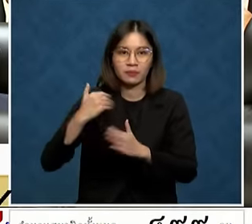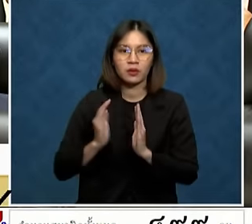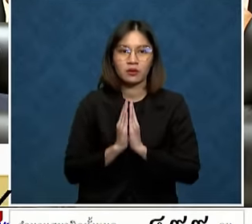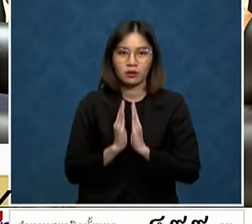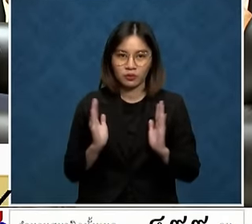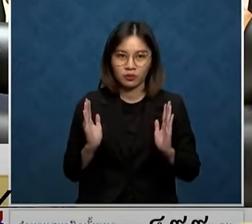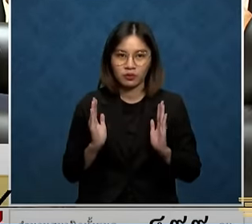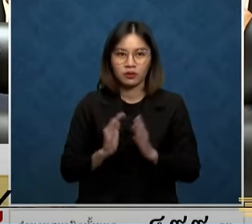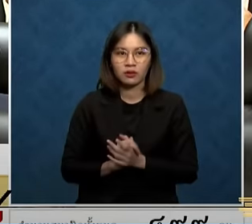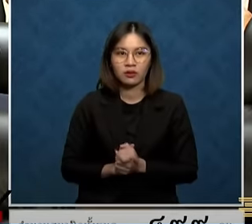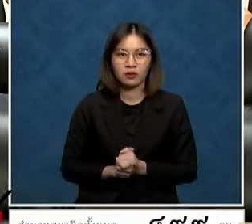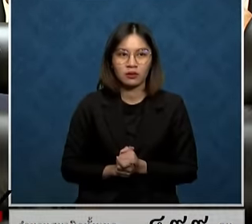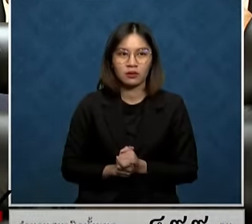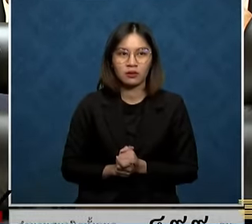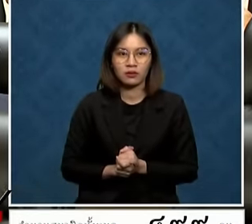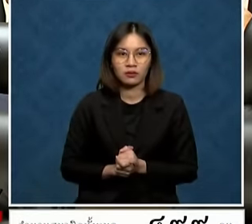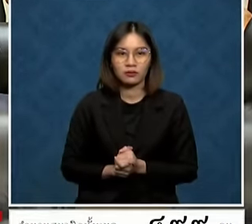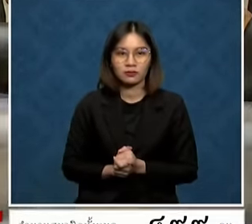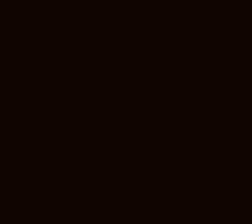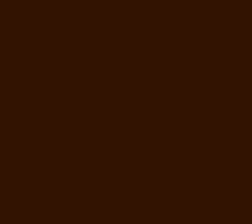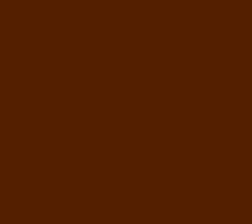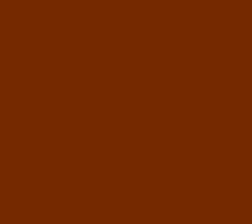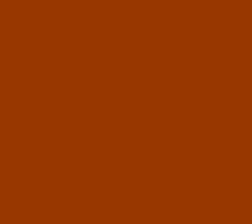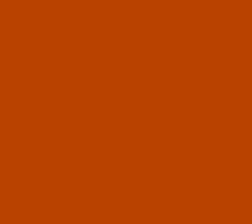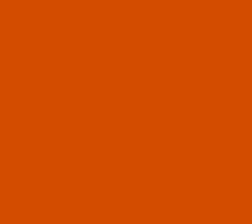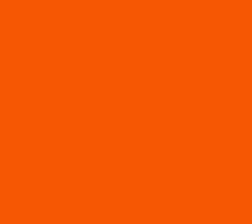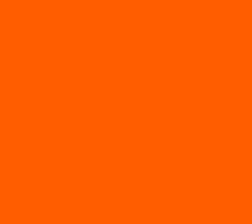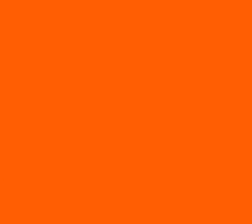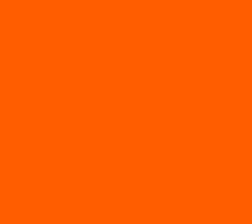ท่านประธานครับครับขอบคุณท่าน